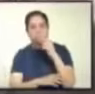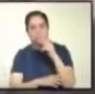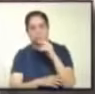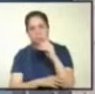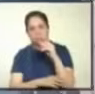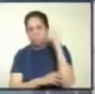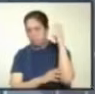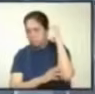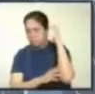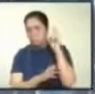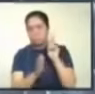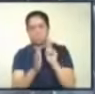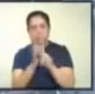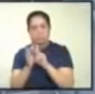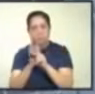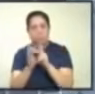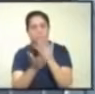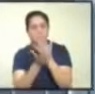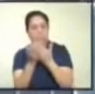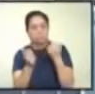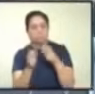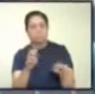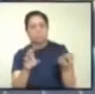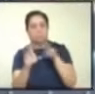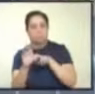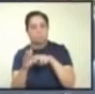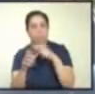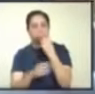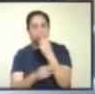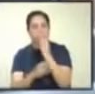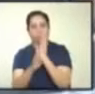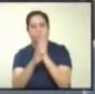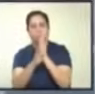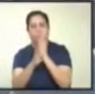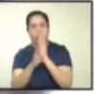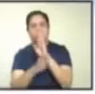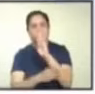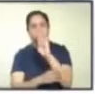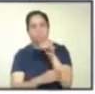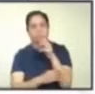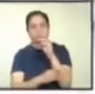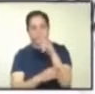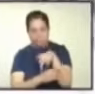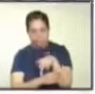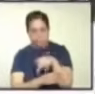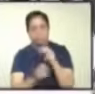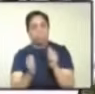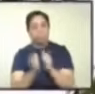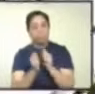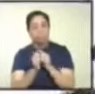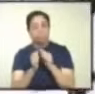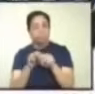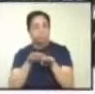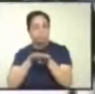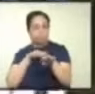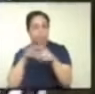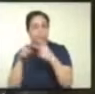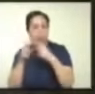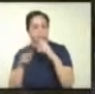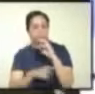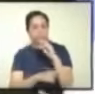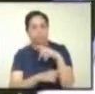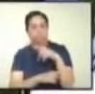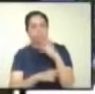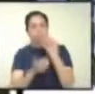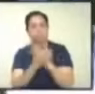Massacre. Ang iba pang mga convicted sakay naman ng 2 bus ng BJMP. Kasama sa kanilang convoy mula Camp Bagong Diwa